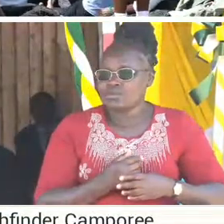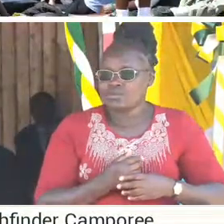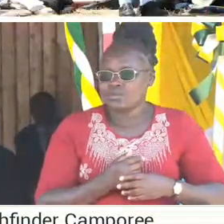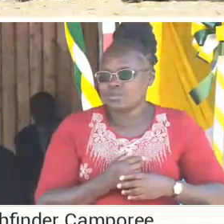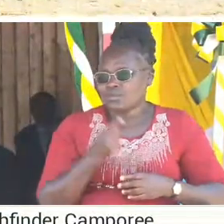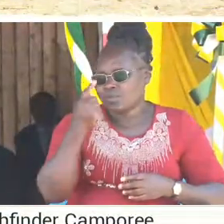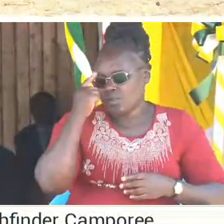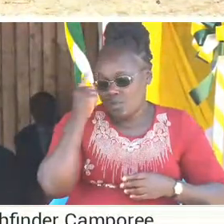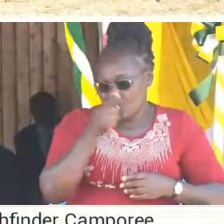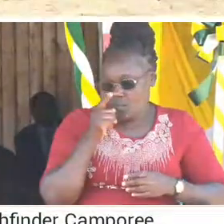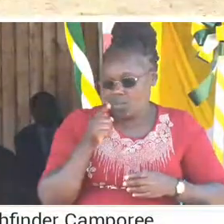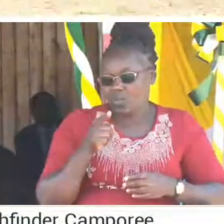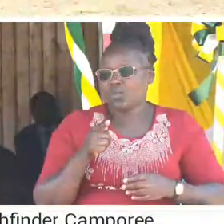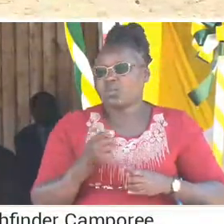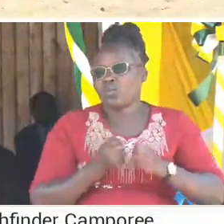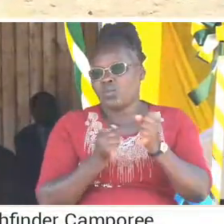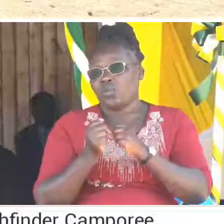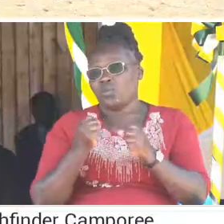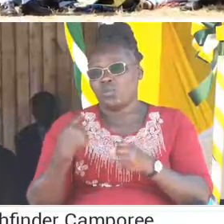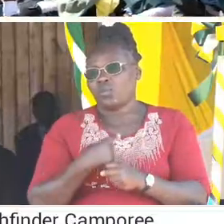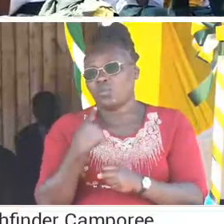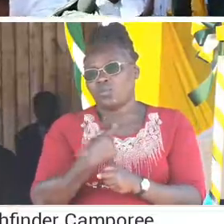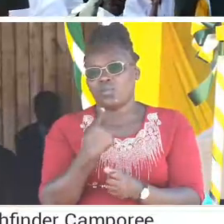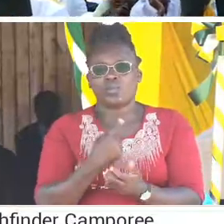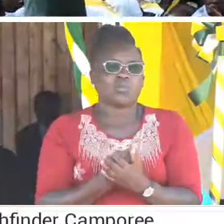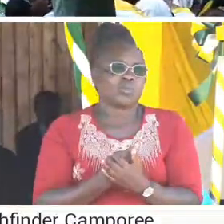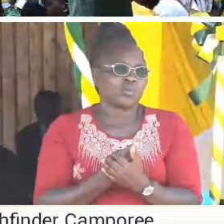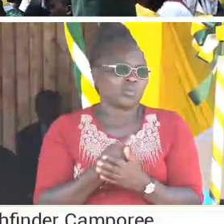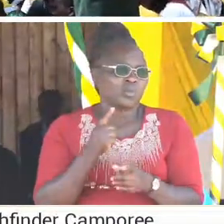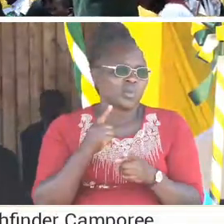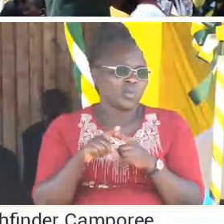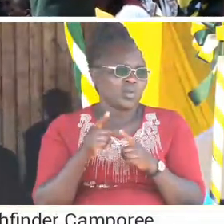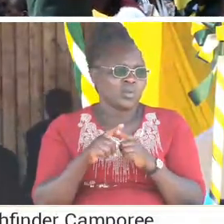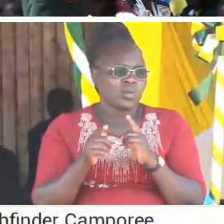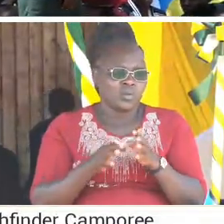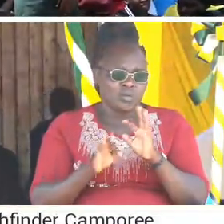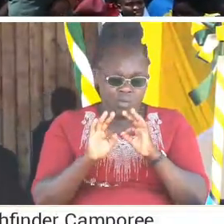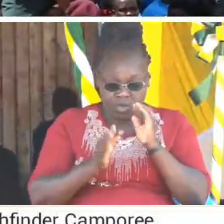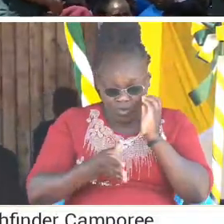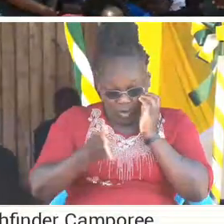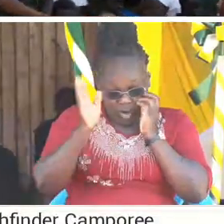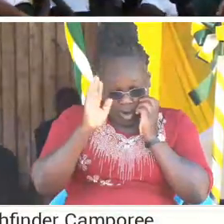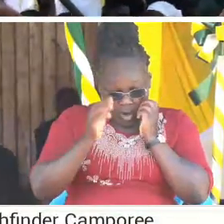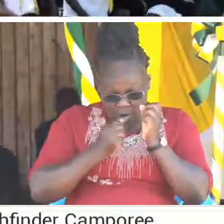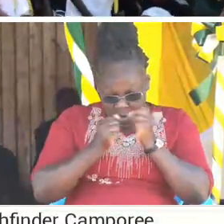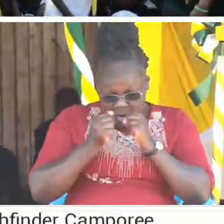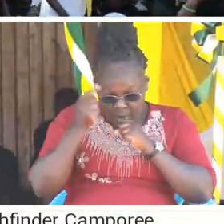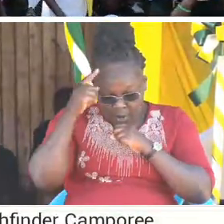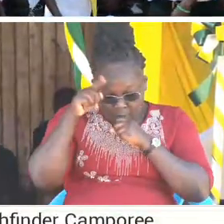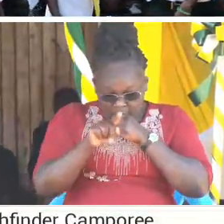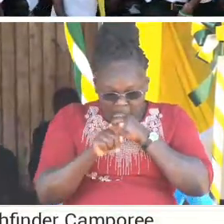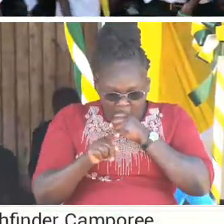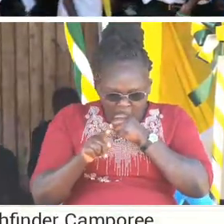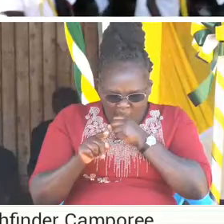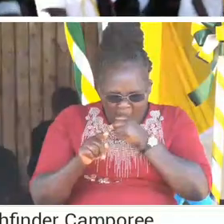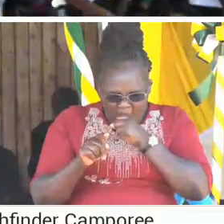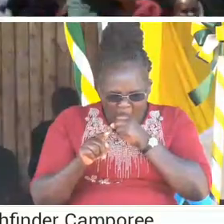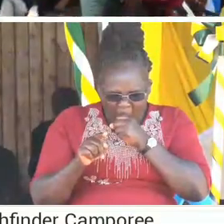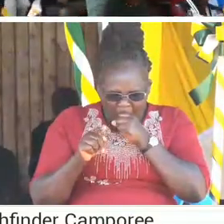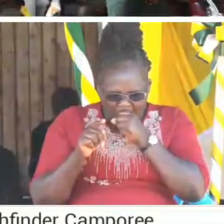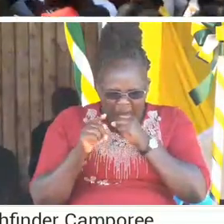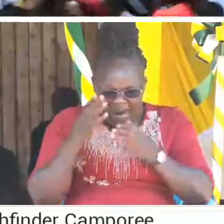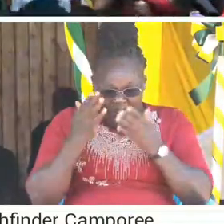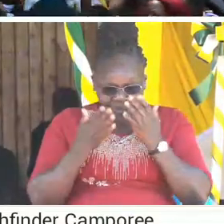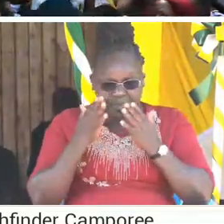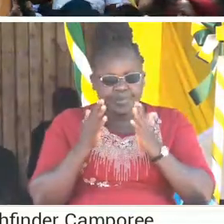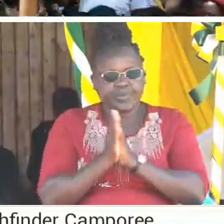kwa sababu unapigana vita zako mwenyewe. Kampuni yako inaelekea kufa maana unapigana vita zako mwenyewe. Shule yako